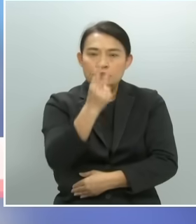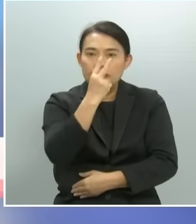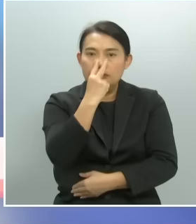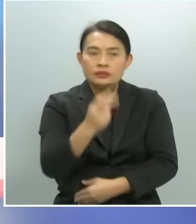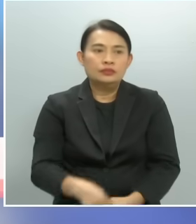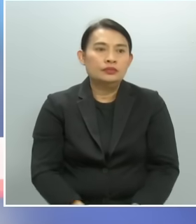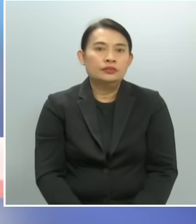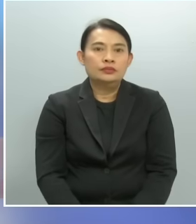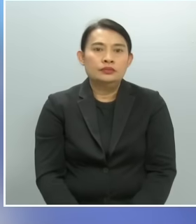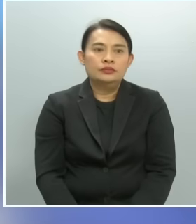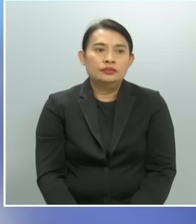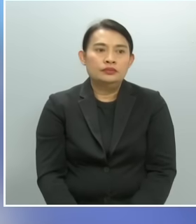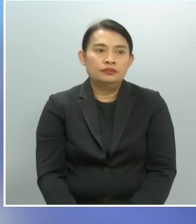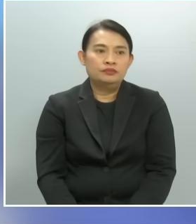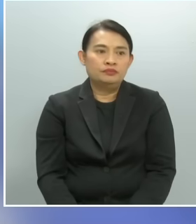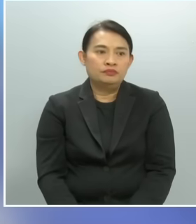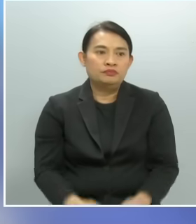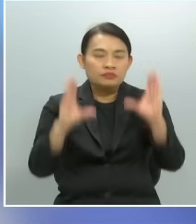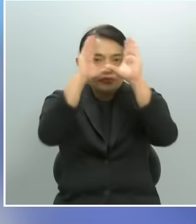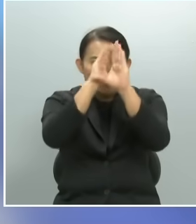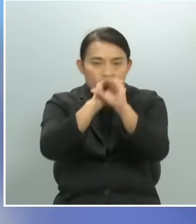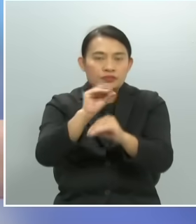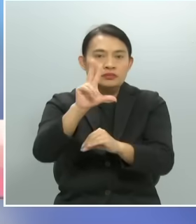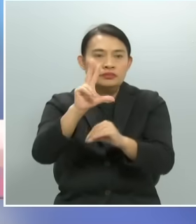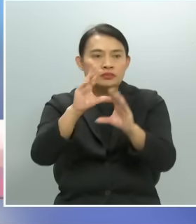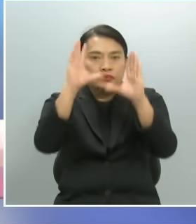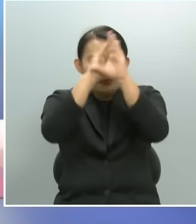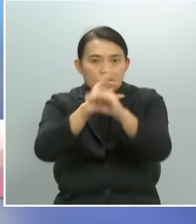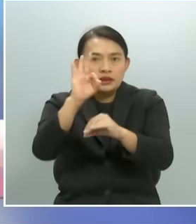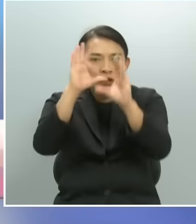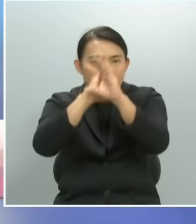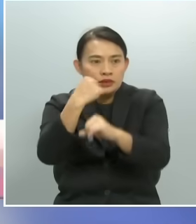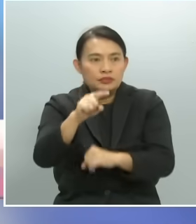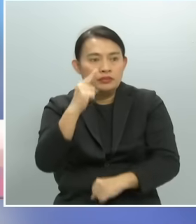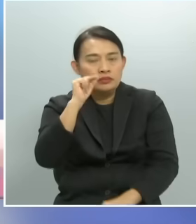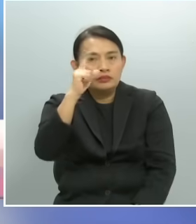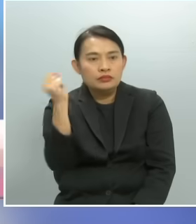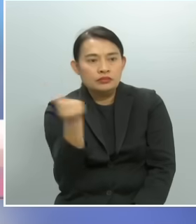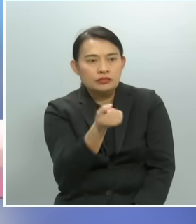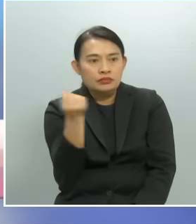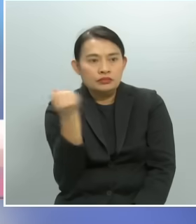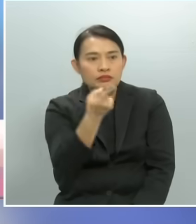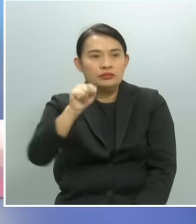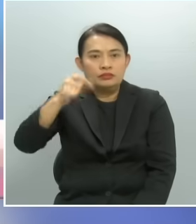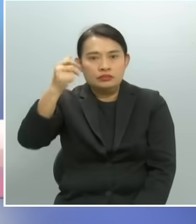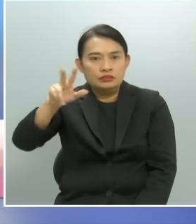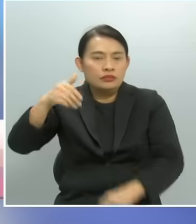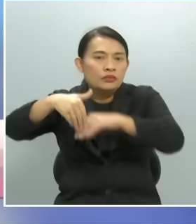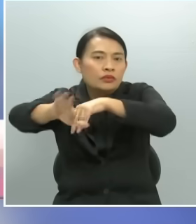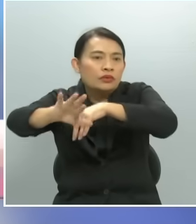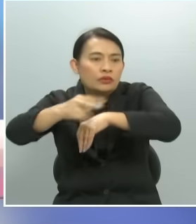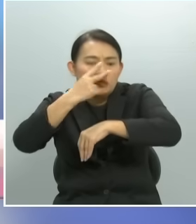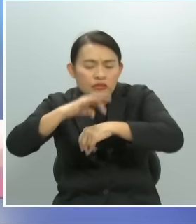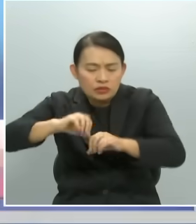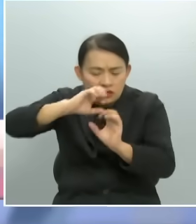ฮะทุ่ม 4ทุ่มแล้วก็หลับมารู้สึกตัวอีกทีก็ประมาณ 1:13นั่นแหละมันได้ยินเสียงอยู่ข้างนอกก่อนตรงระเบียงเสียง